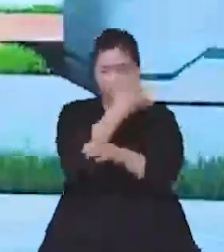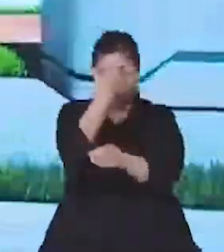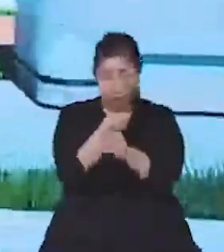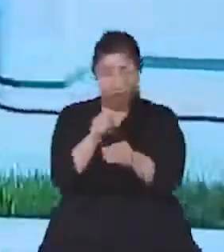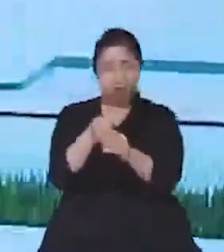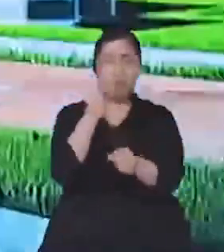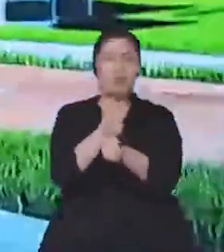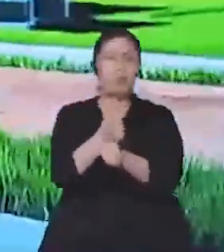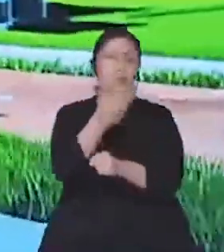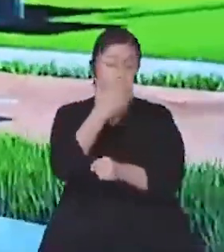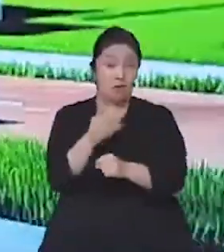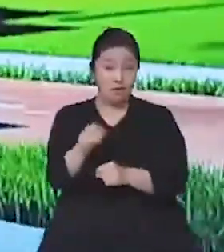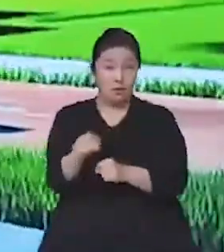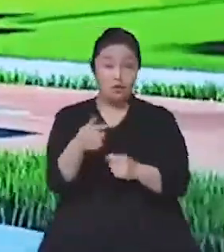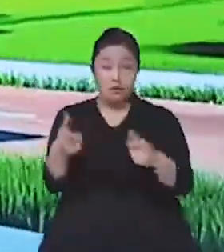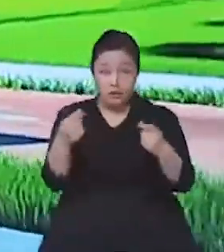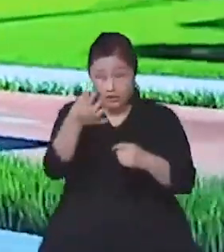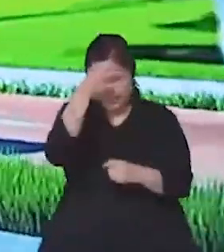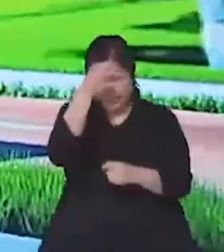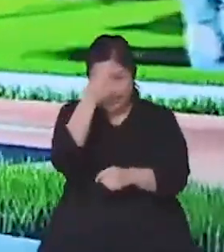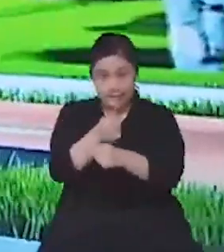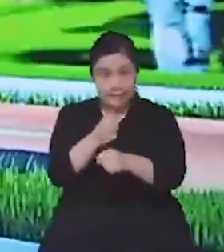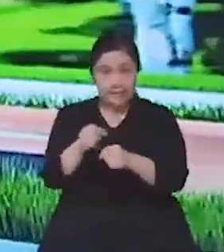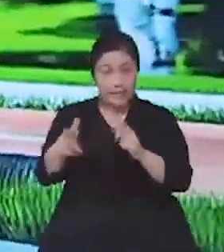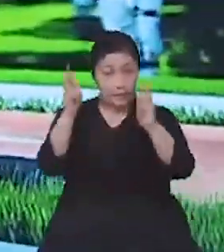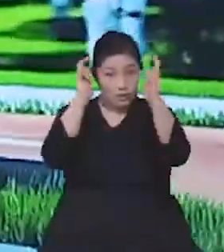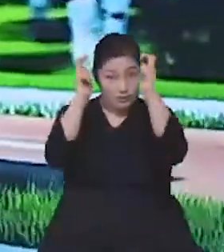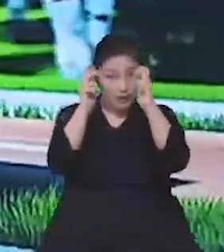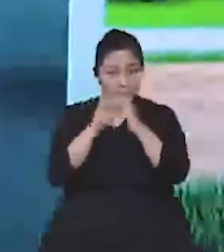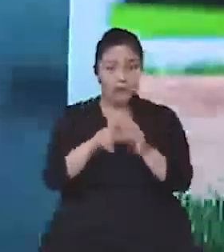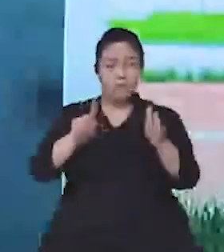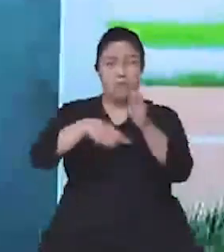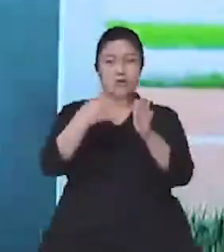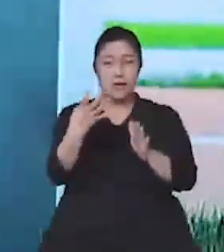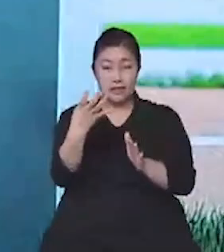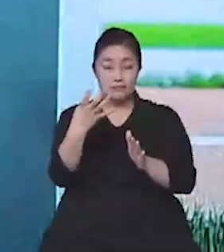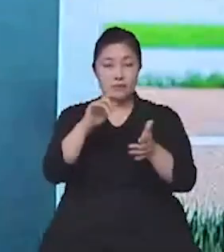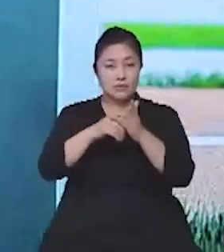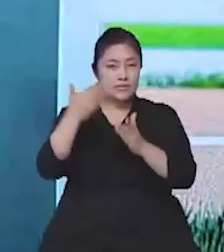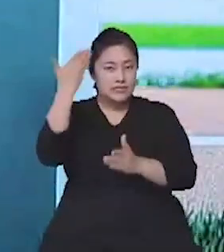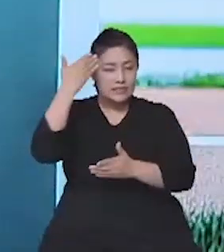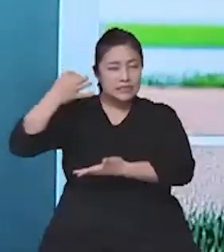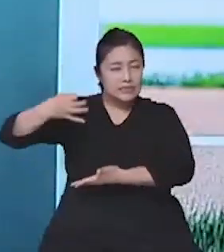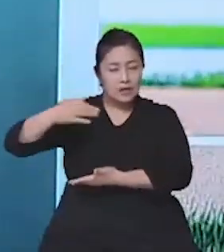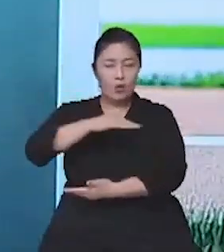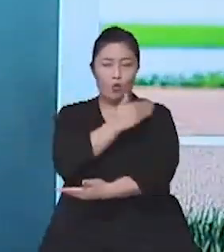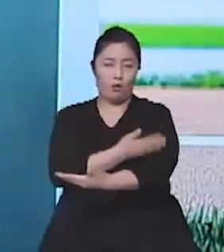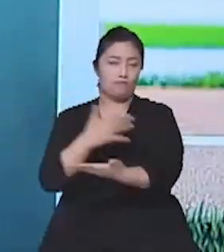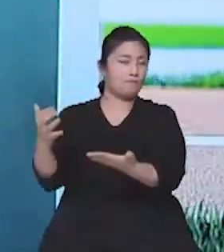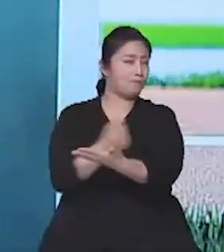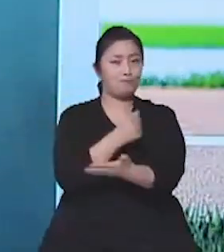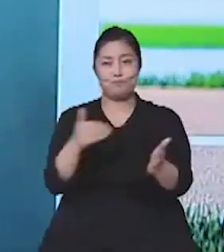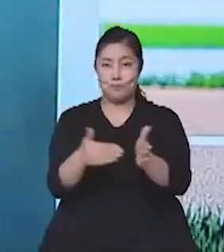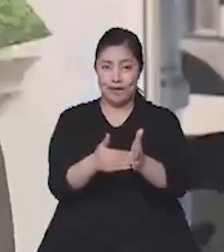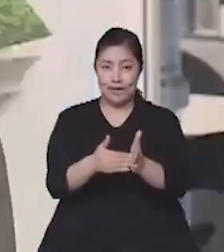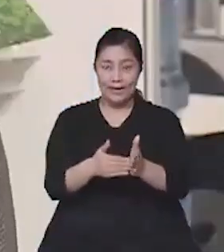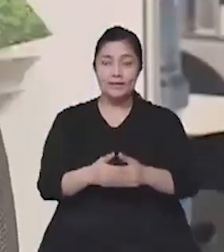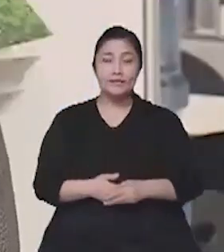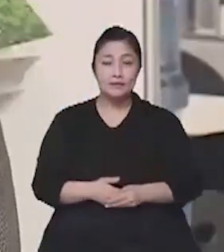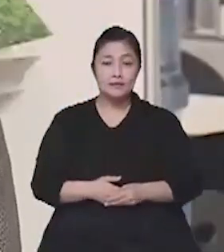가능합니다 이런 신기술을 토대로이 업체는 140건이 넘는 지식재산권을 확보했습니다